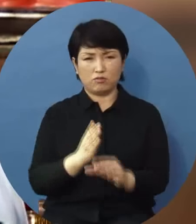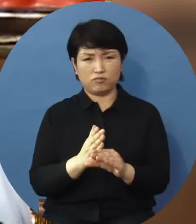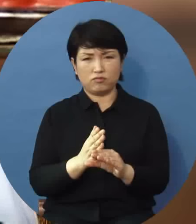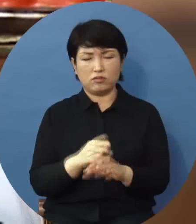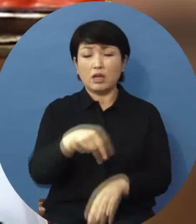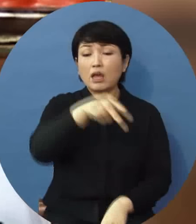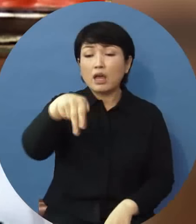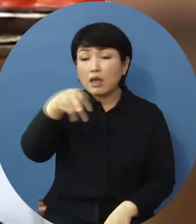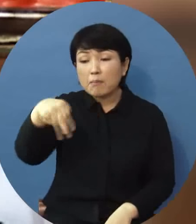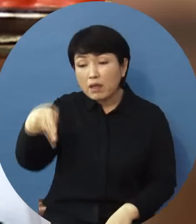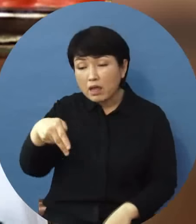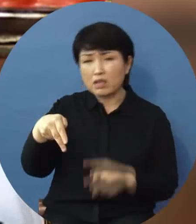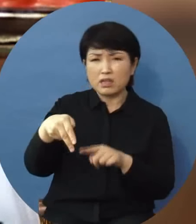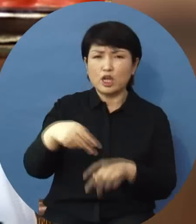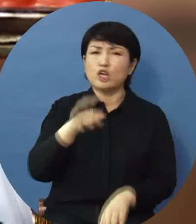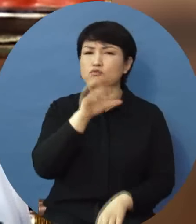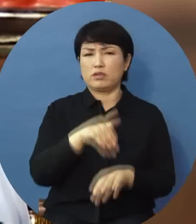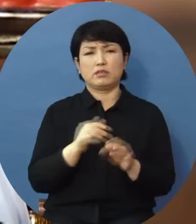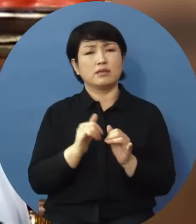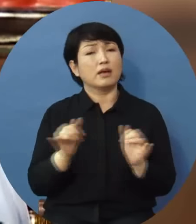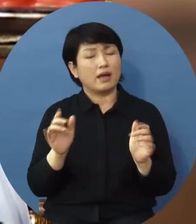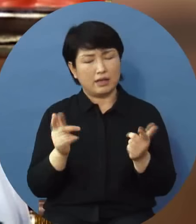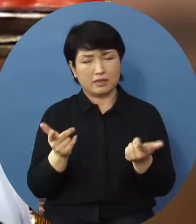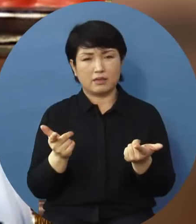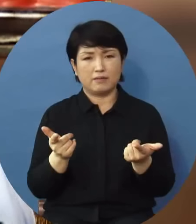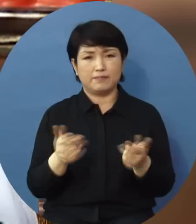말이에요. 헤매고 있는 사람은 수행자가 아니에요.